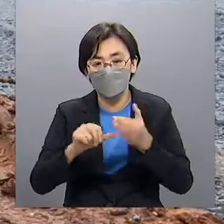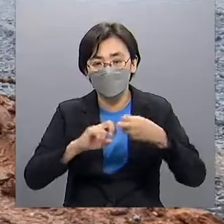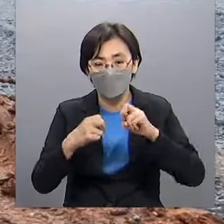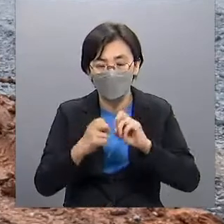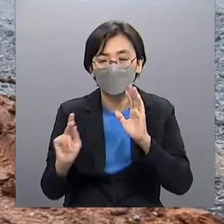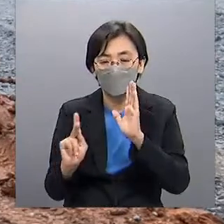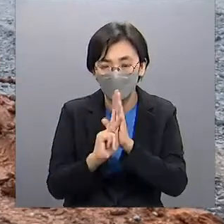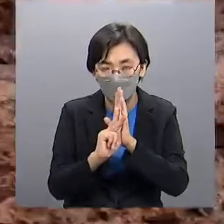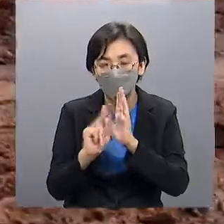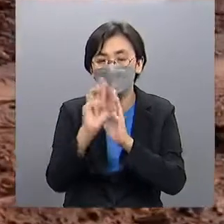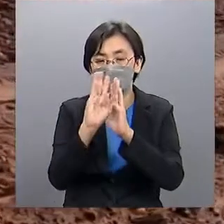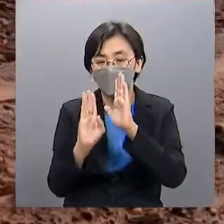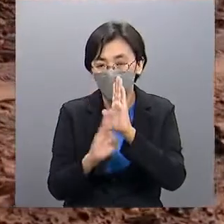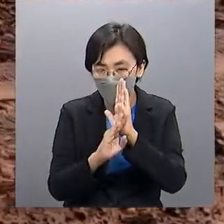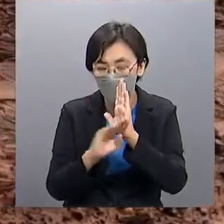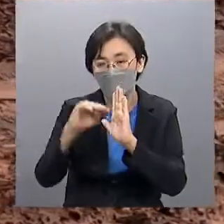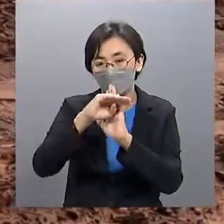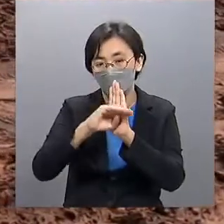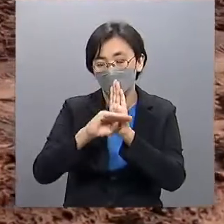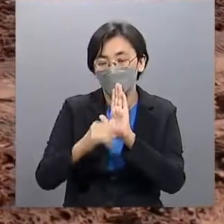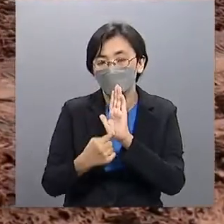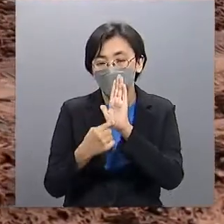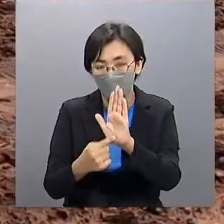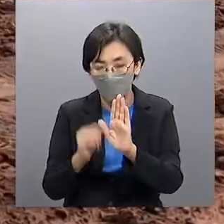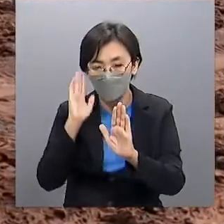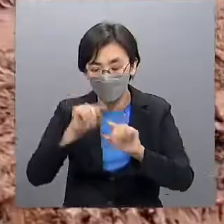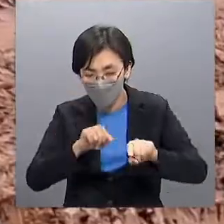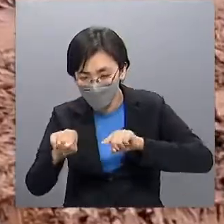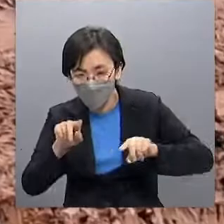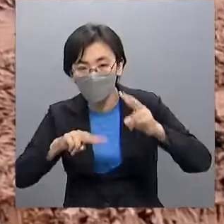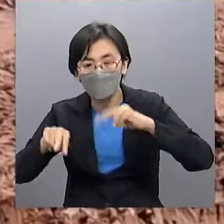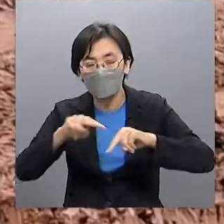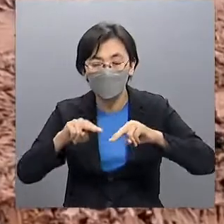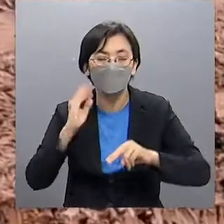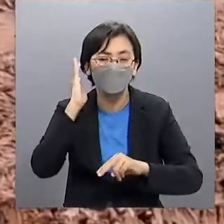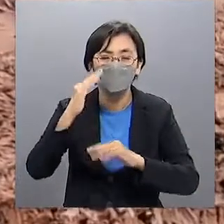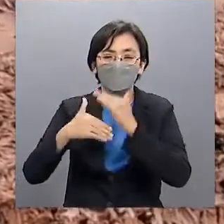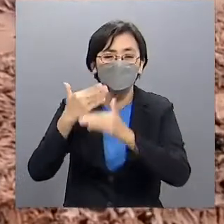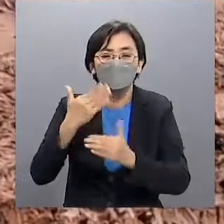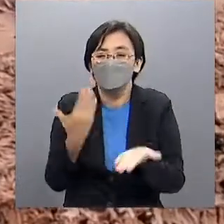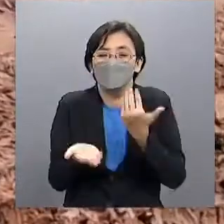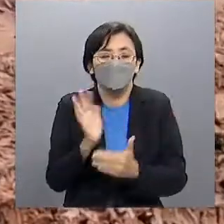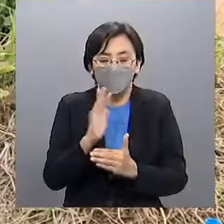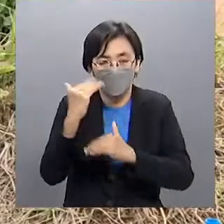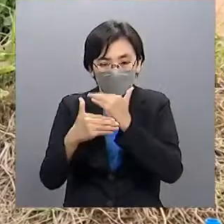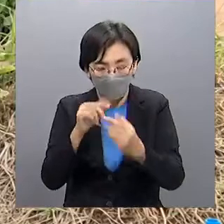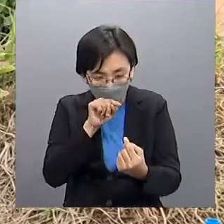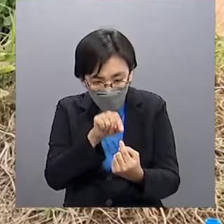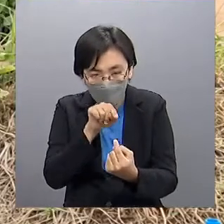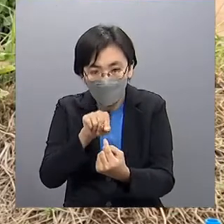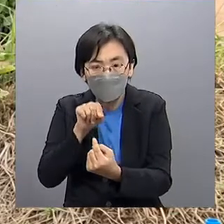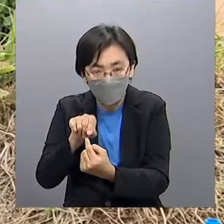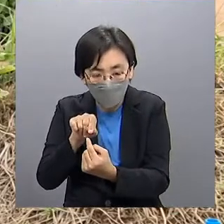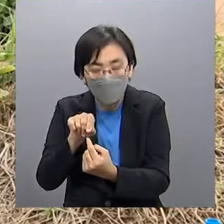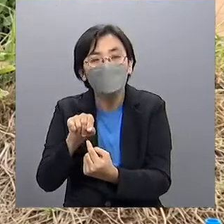อบอะไรให้กับม่อนแจ่มนะครับเพื่อจะได้คุมทิศทางในการพัฒนาไปในทิศทางที่เหมาะสมนะครับอันนี้คือเรา